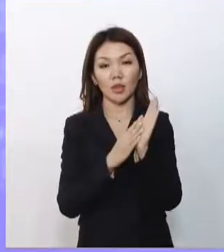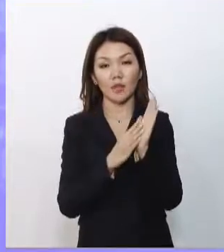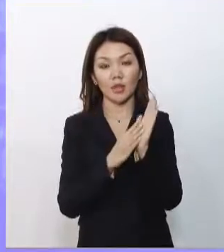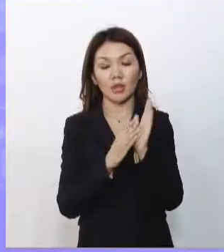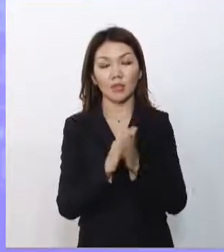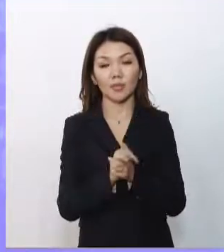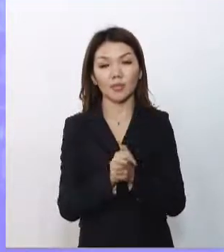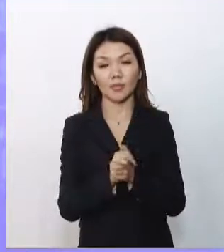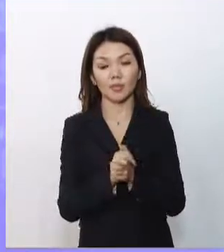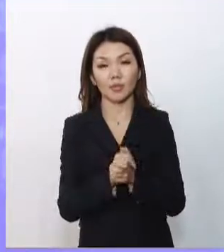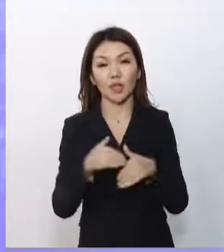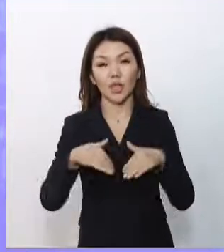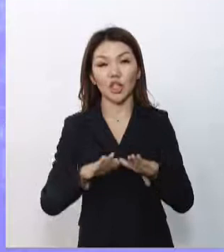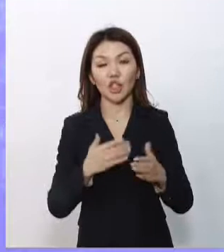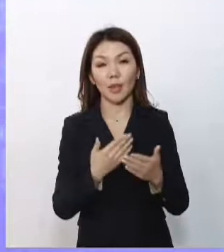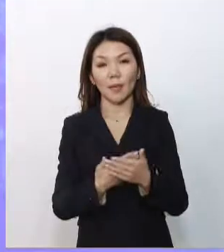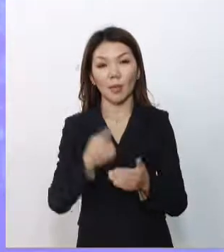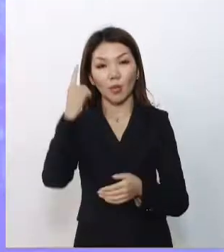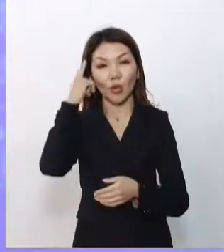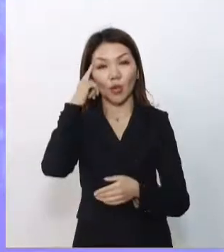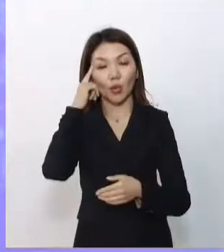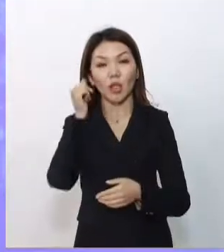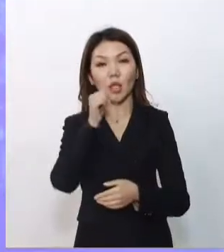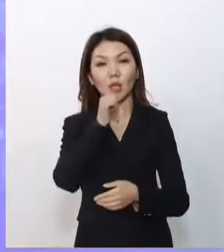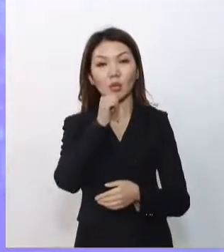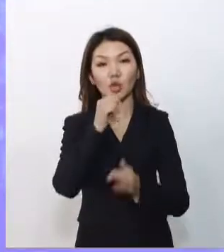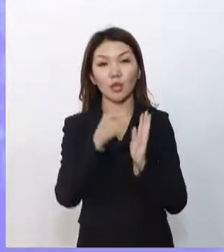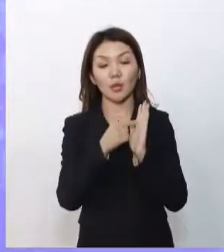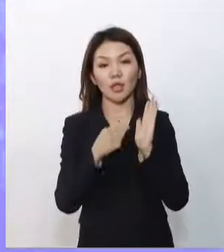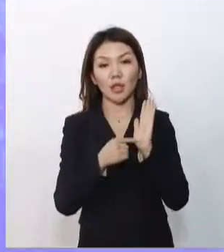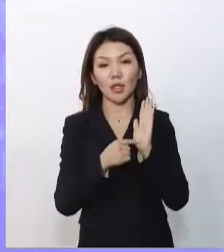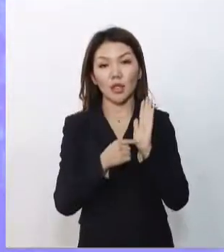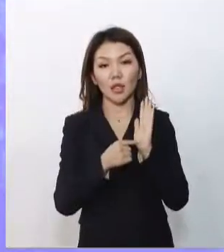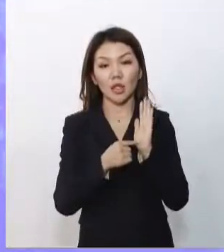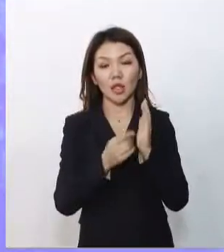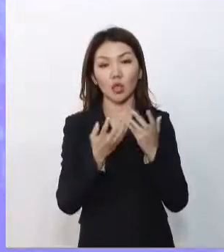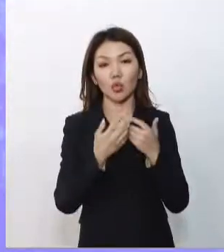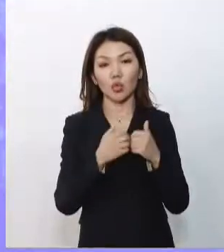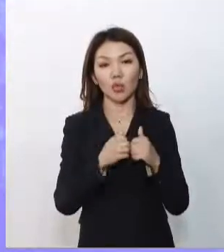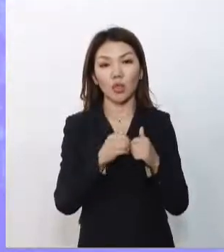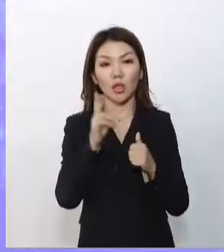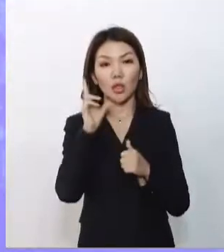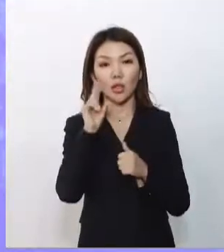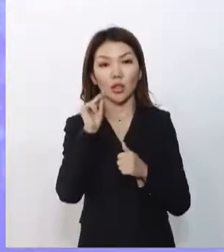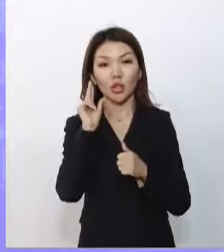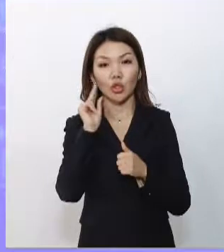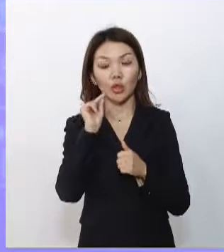9. Решая примеры, подумайте о способах деления суммы на число.